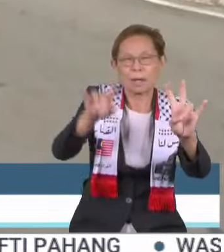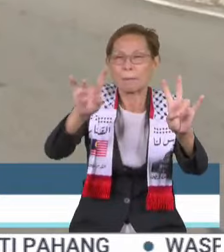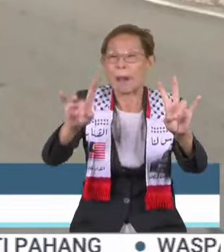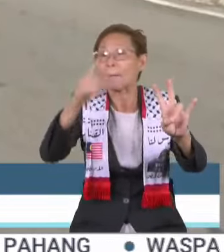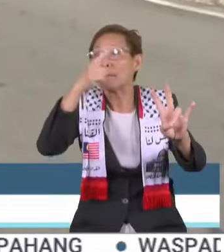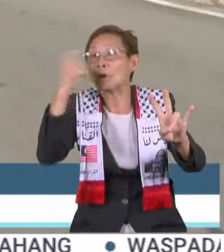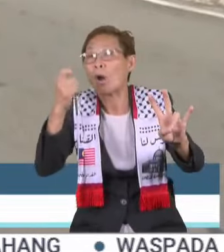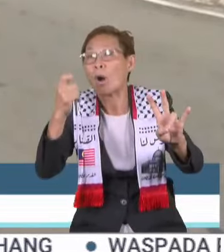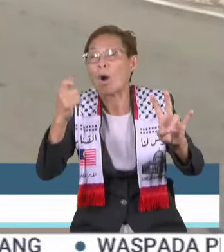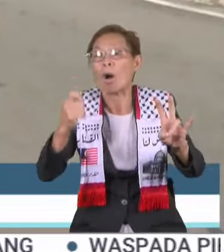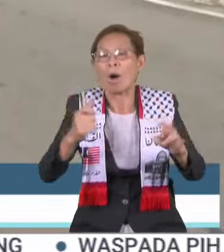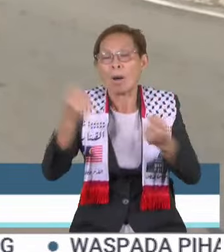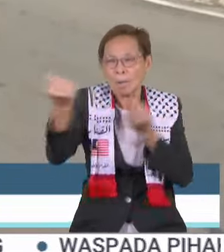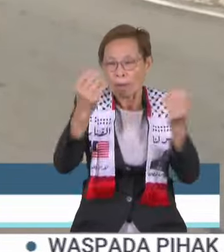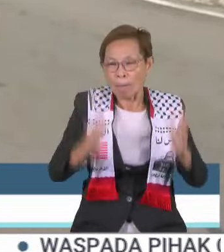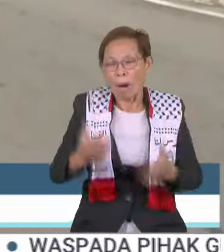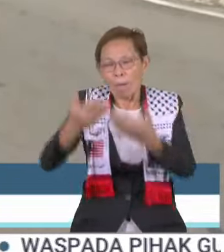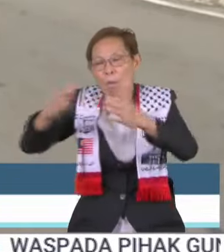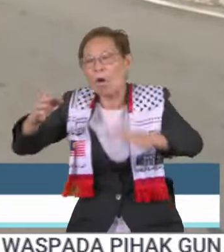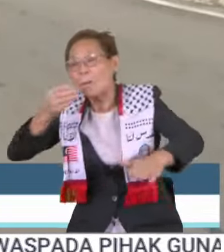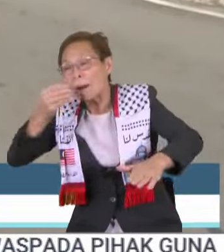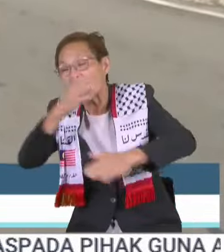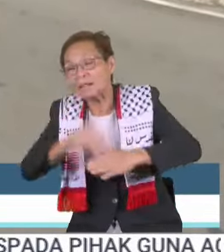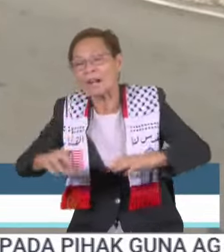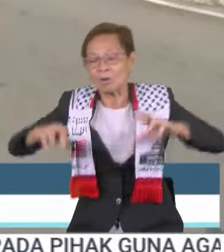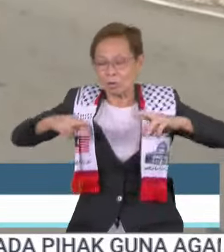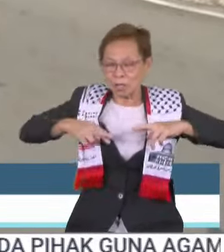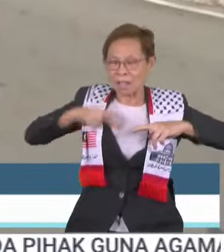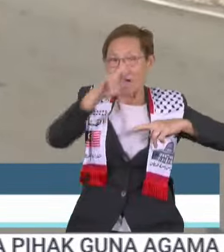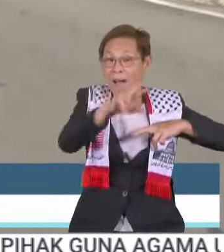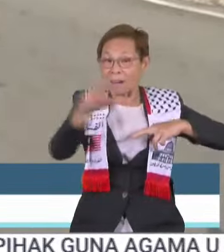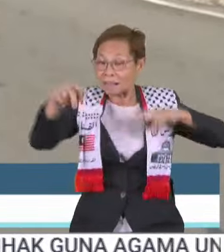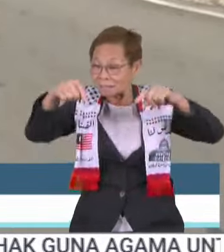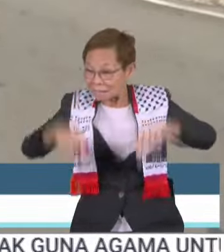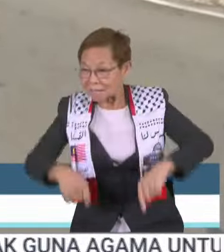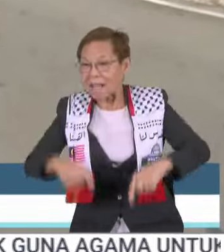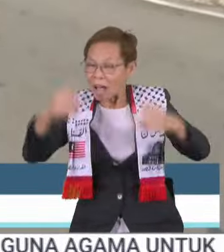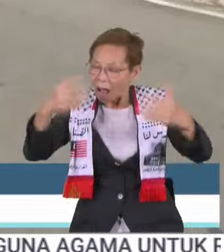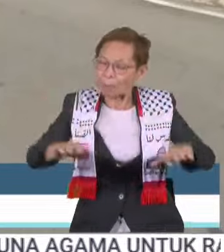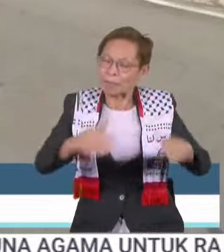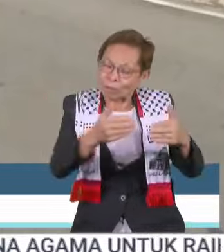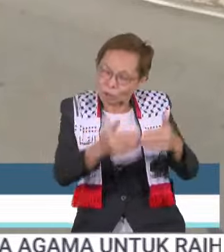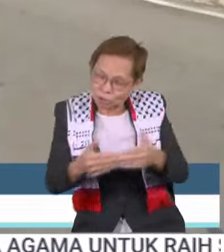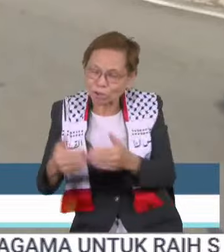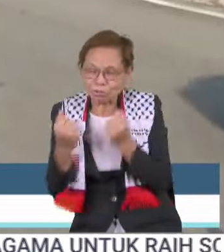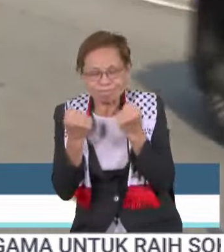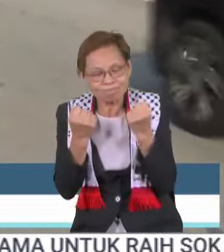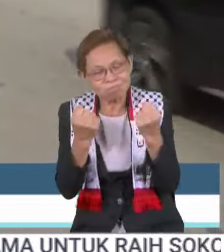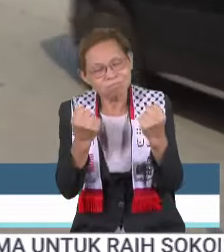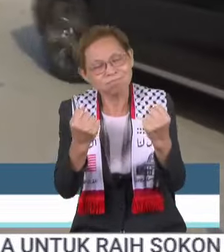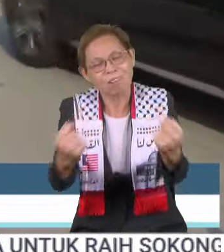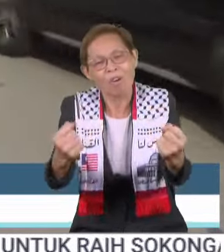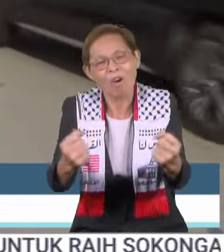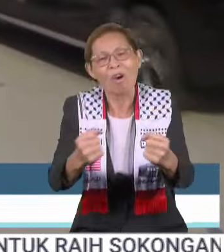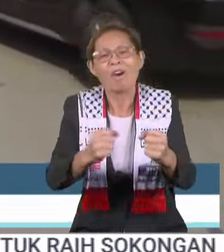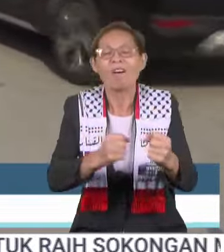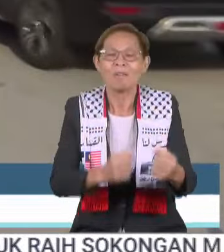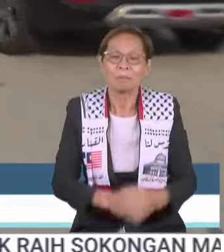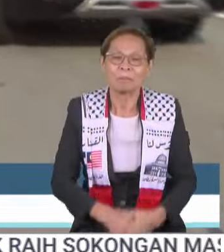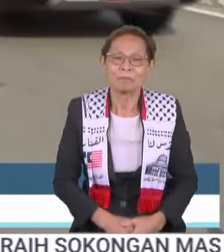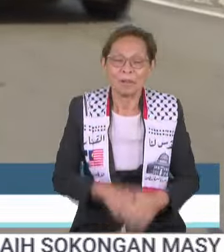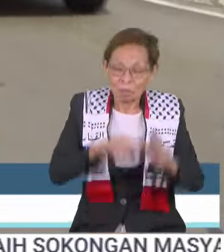Berikutan pengguna mengambil peluang untuk berbuka puasa dan berehat di RNR ini sebelum meneruskan perjalanan ke destinasi masing-masing.